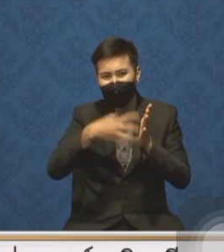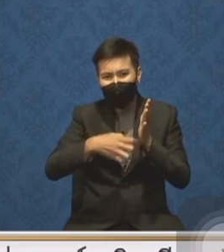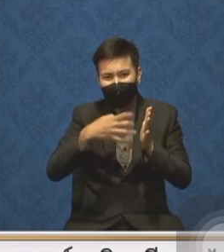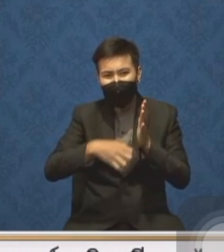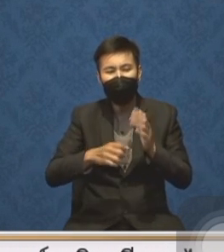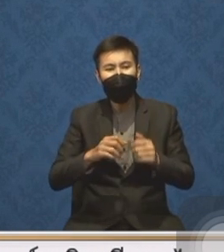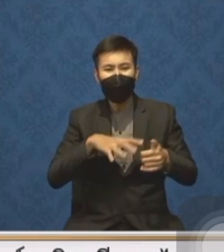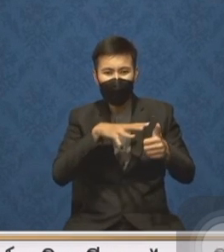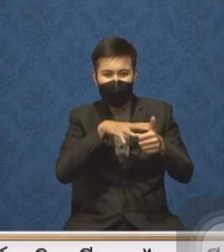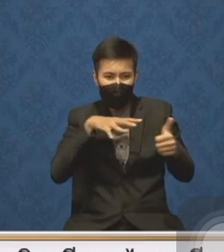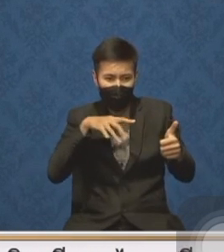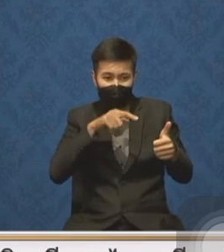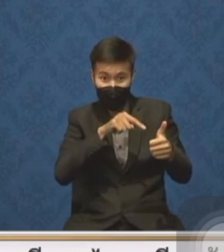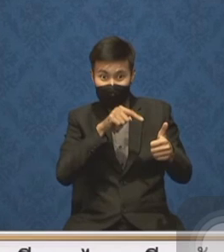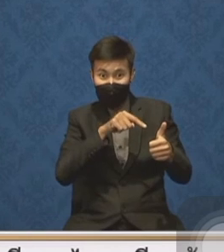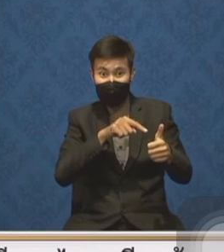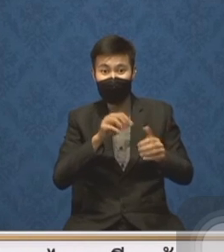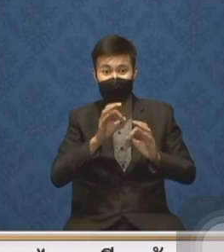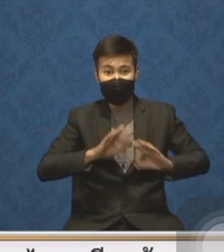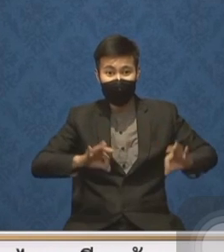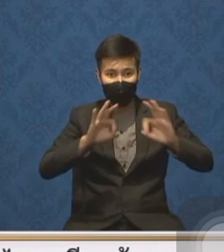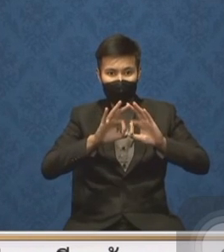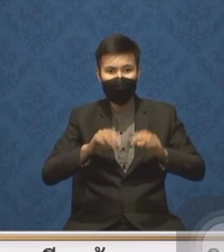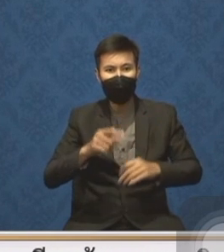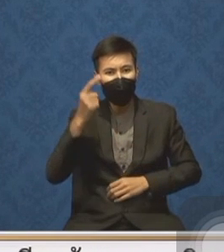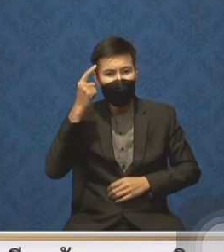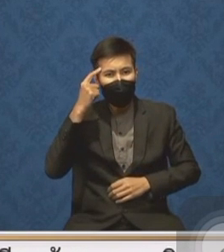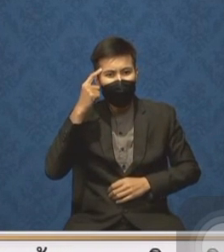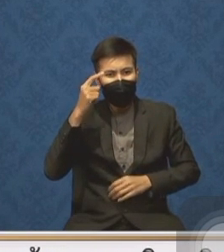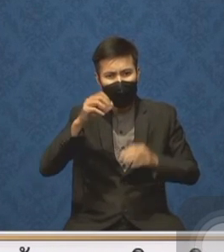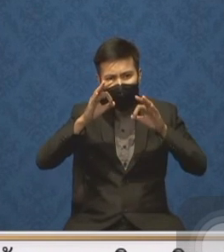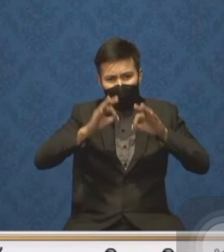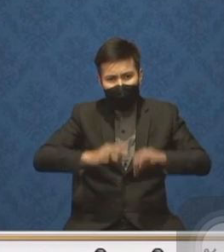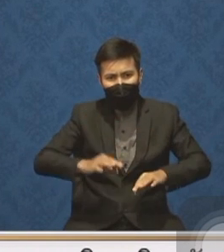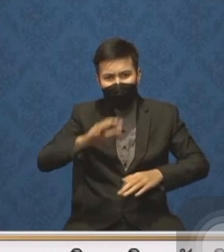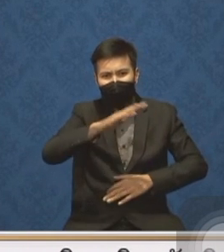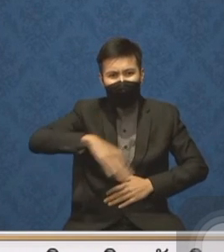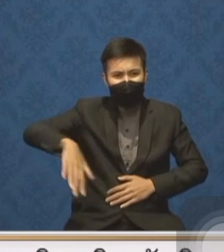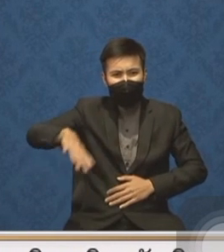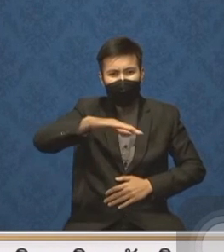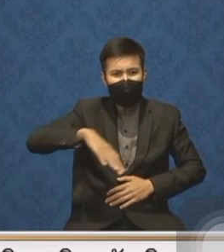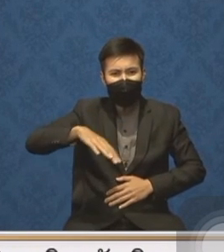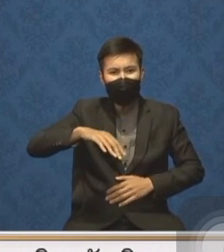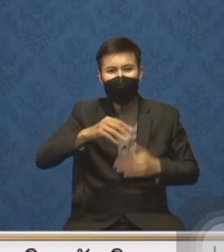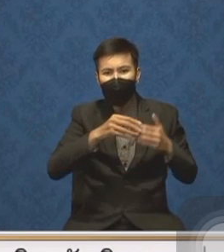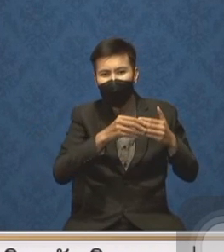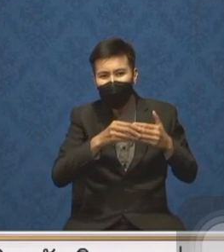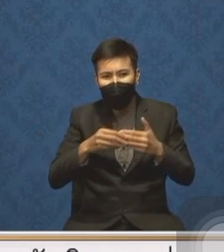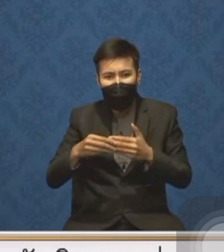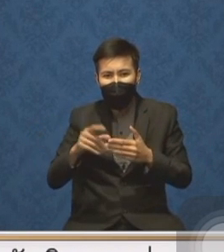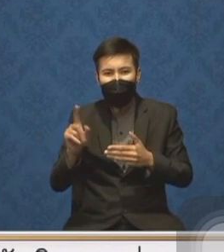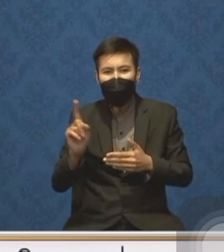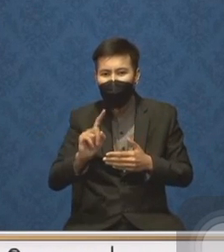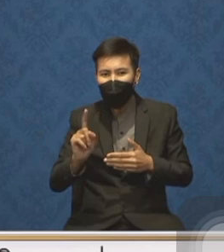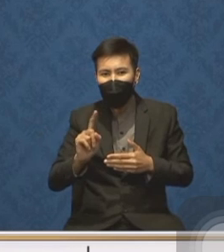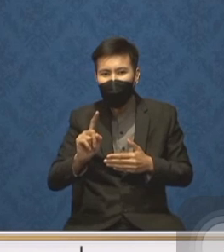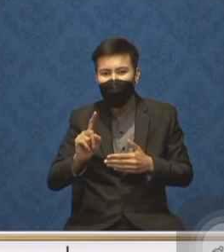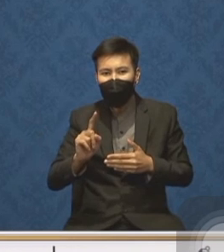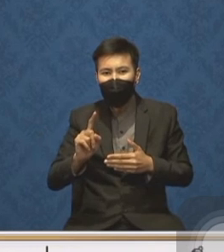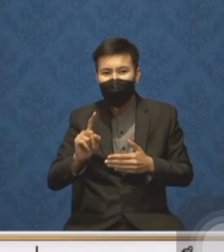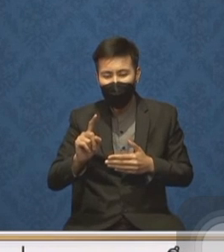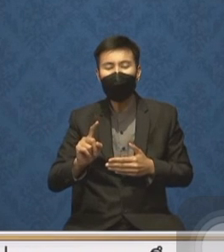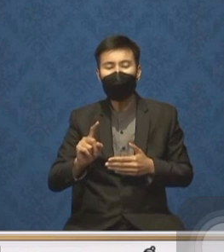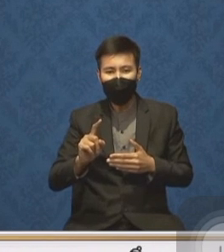ญมากๆนะครับเพราะผู้นำจะเป็นคนที่ตัดสินใจทุกอย่างแล้วก็เป็นคนที่จะนำพาประเทศของเรา